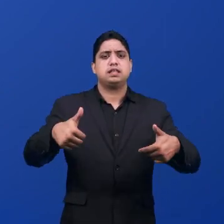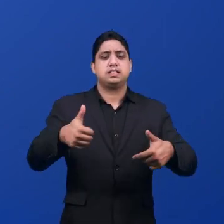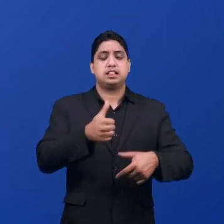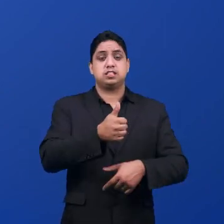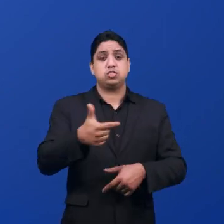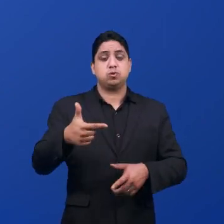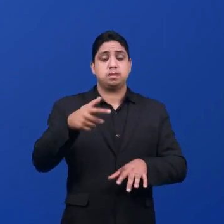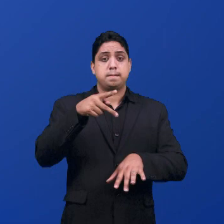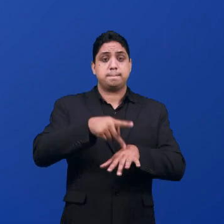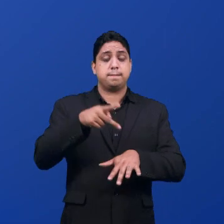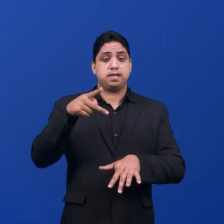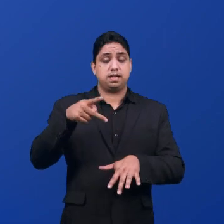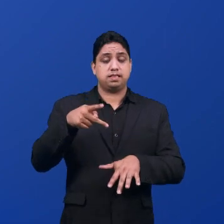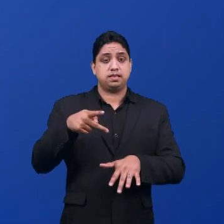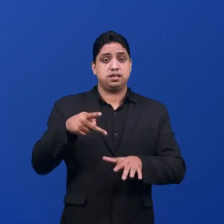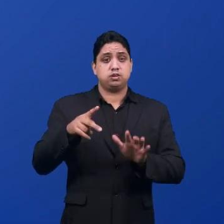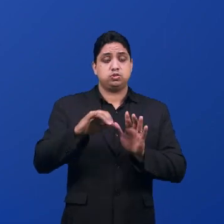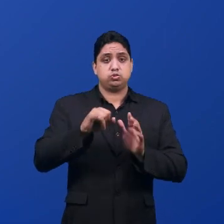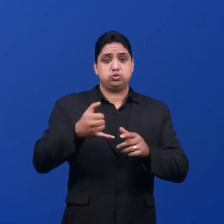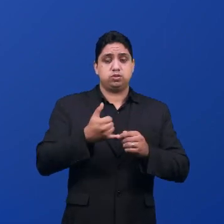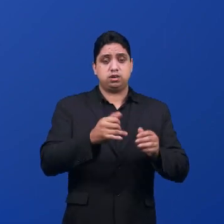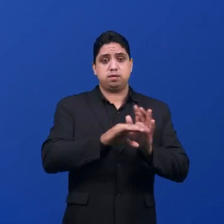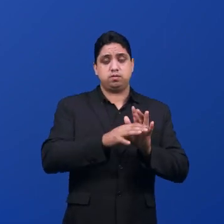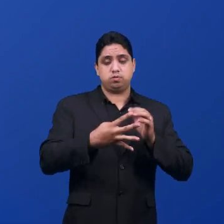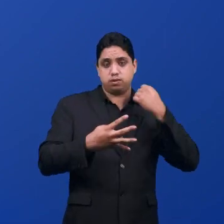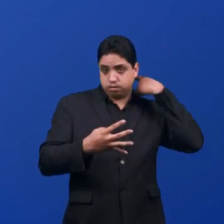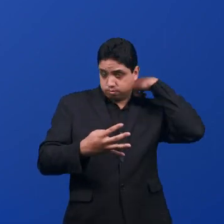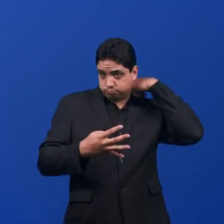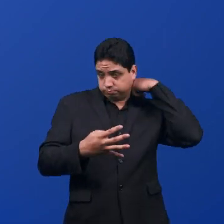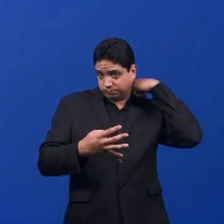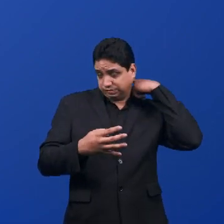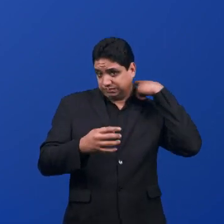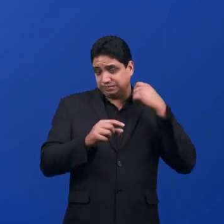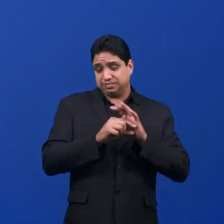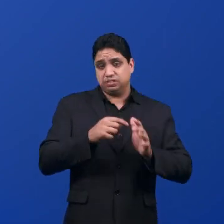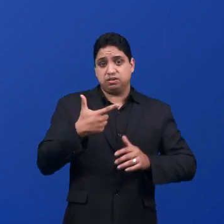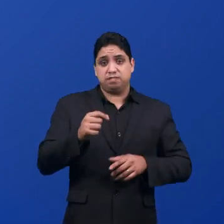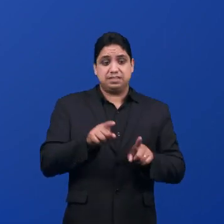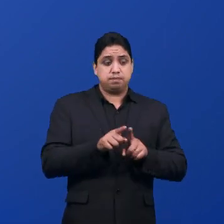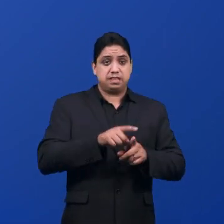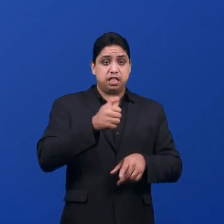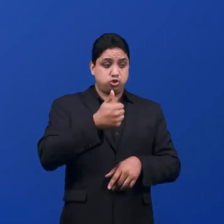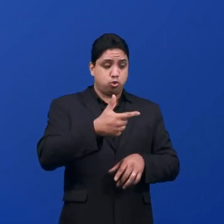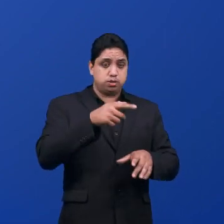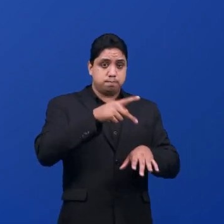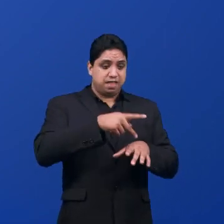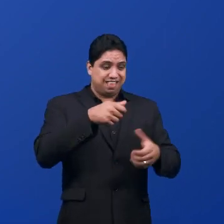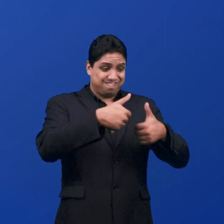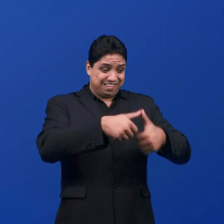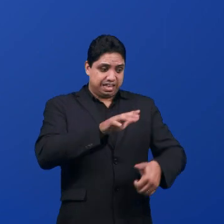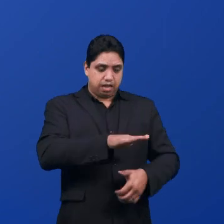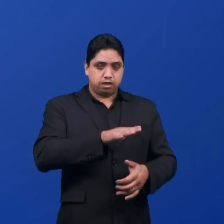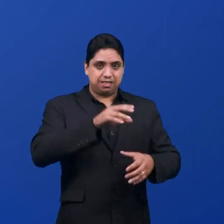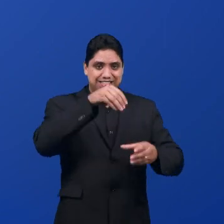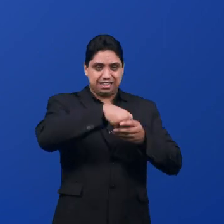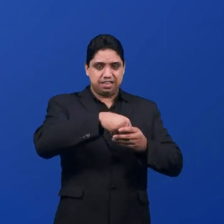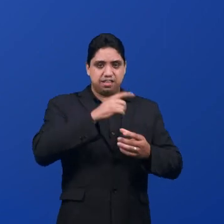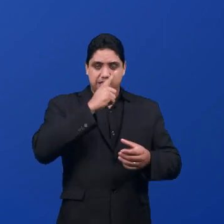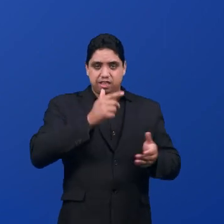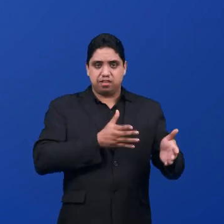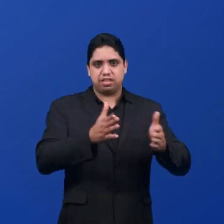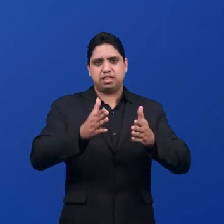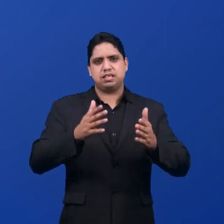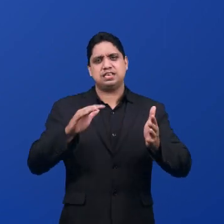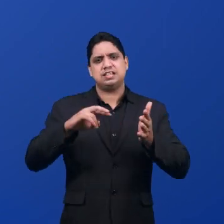l'application prophétique les 12 pierres apportées par Gilgal, Josué 80, et les 12 qui sont restées dans le fleuve Jourdain? Mes frères, les